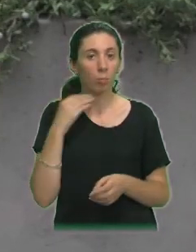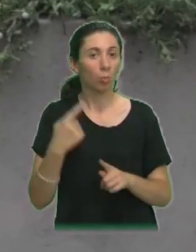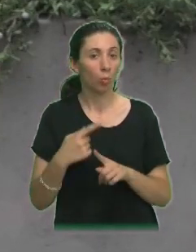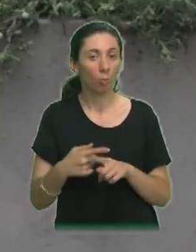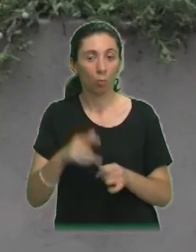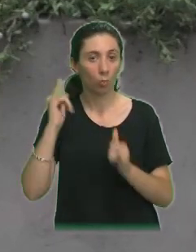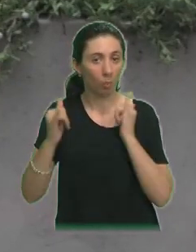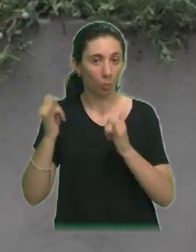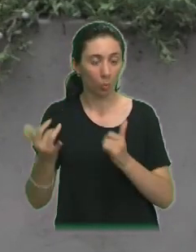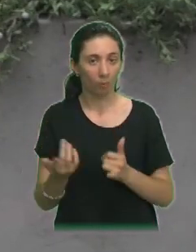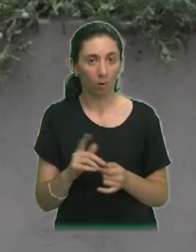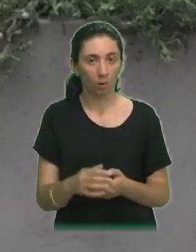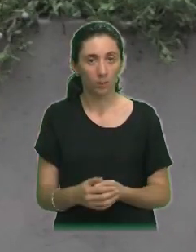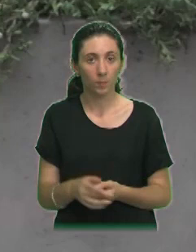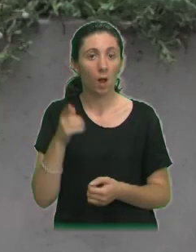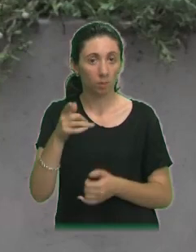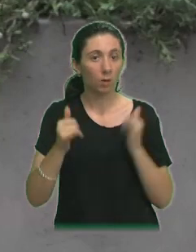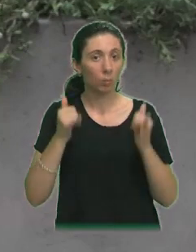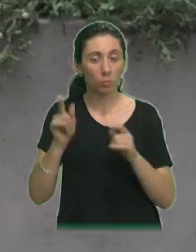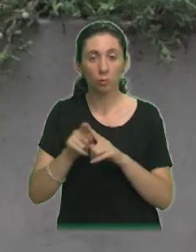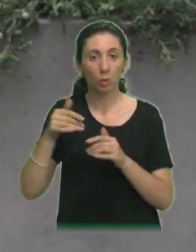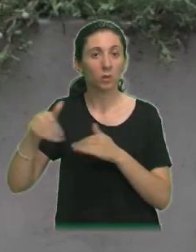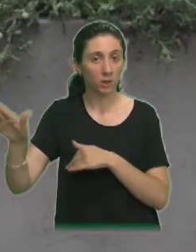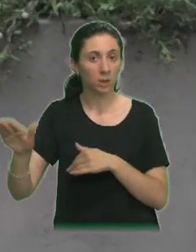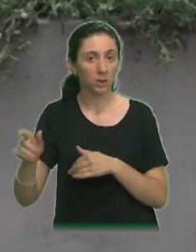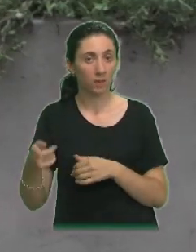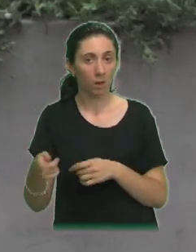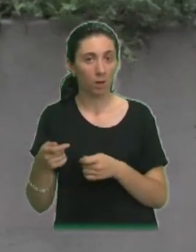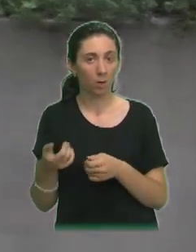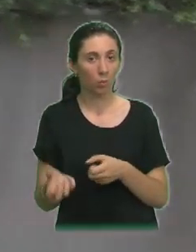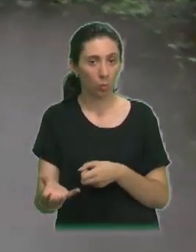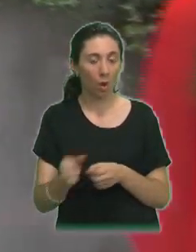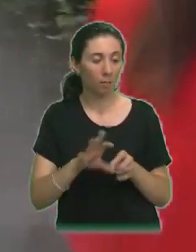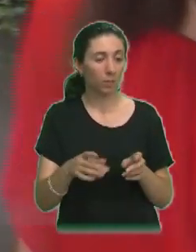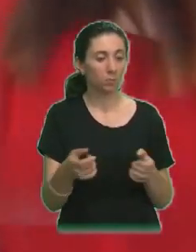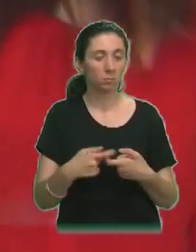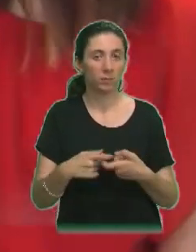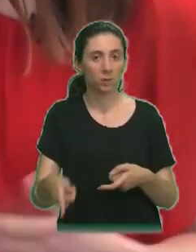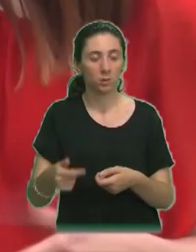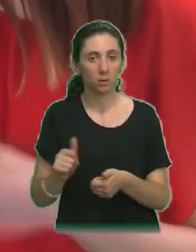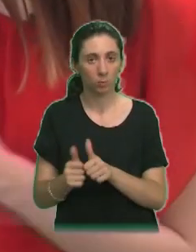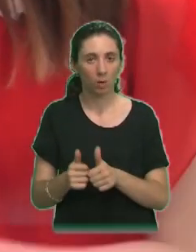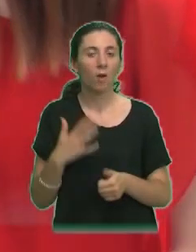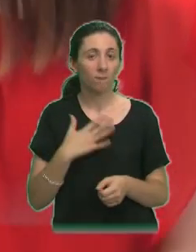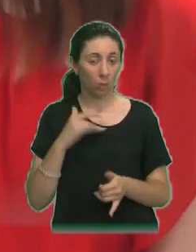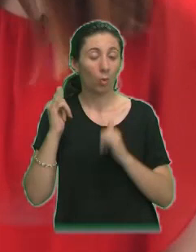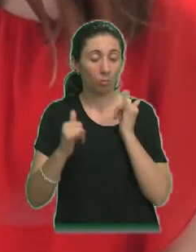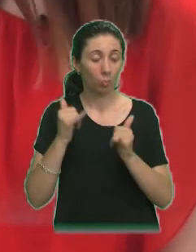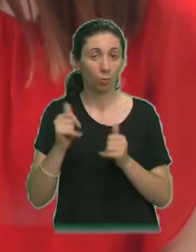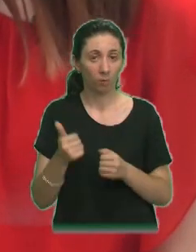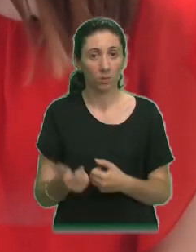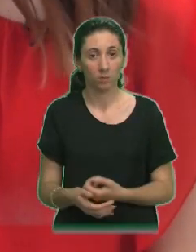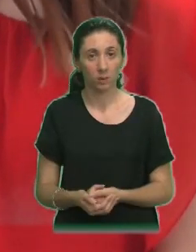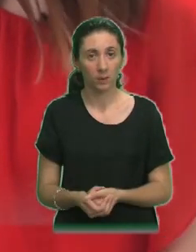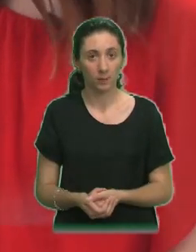u kuglanju ne bi tako često putovala. Mm-hmm. Ali ti putuješ izvan kuglanja, bez obzira na sport, jel tako? Da,